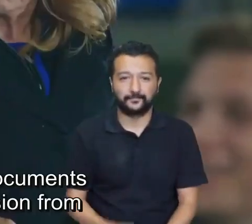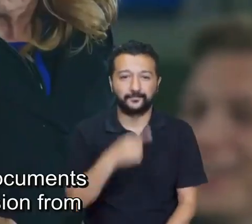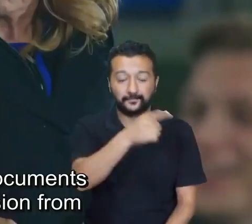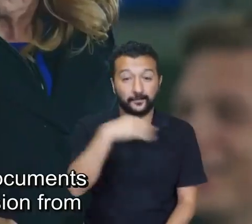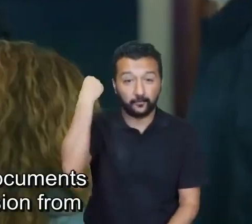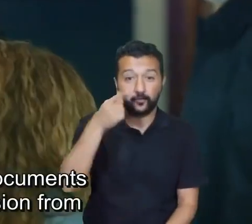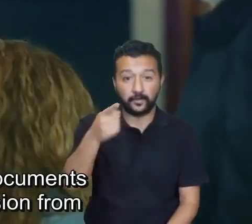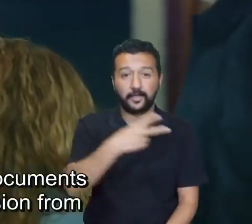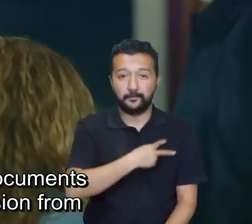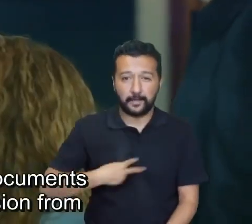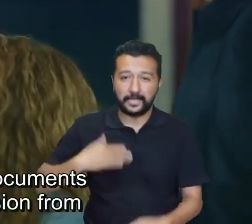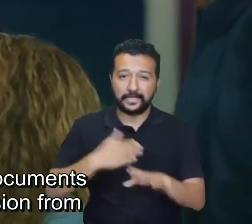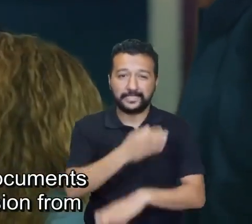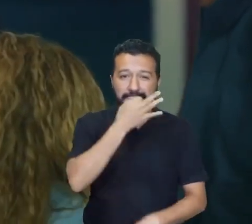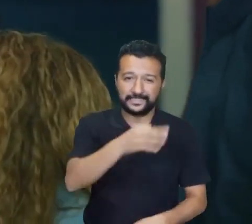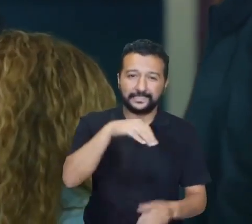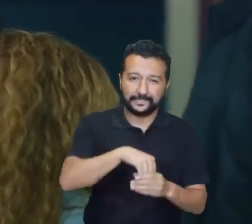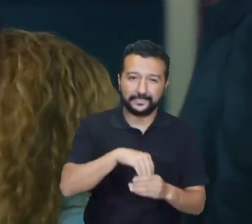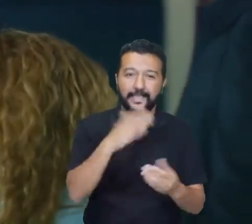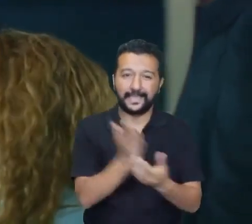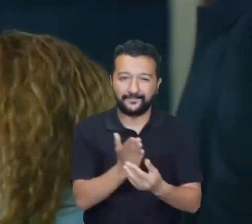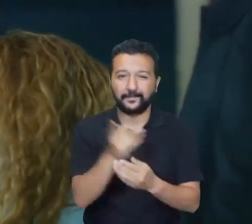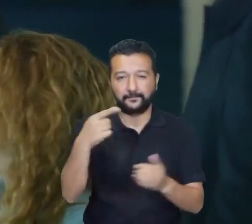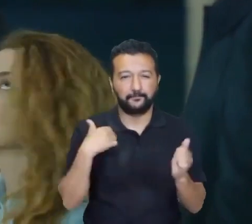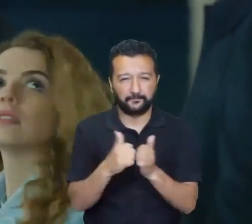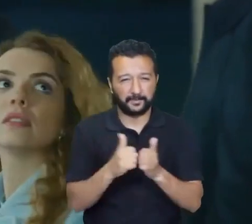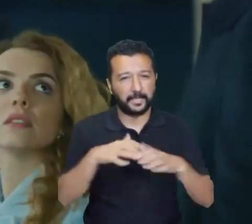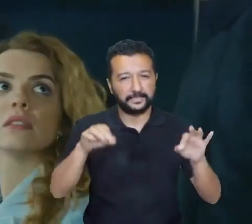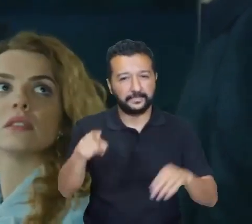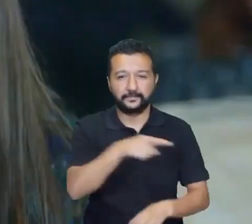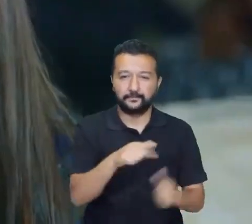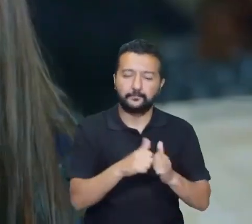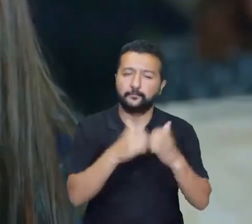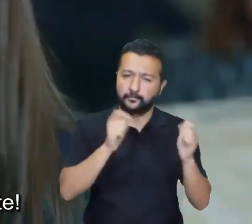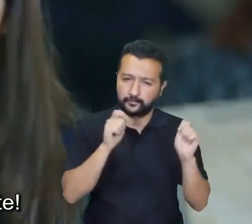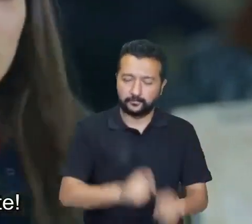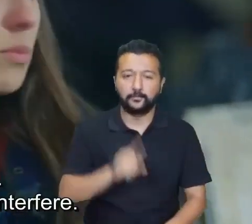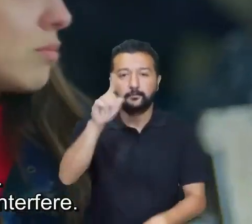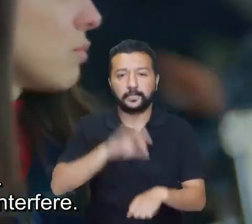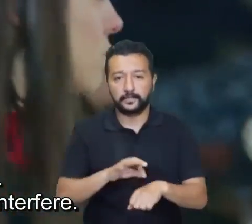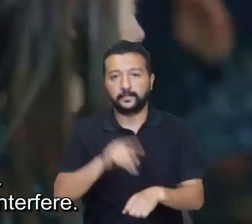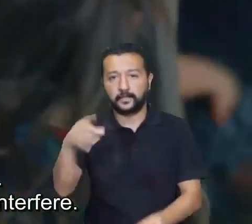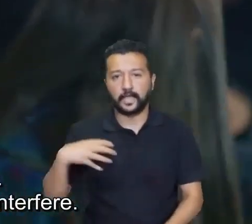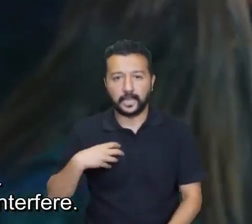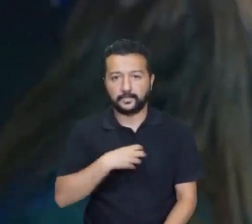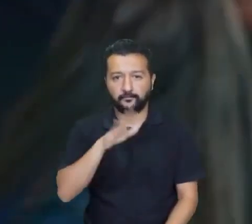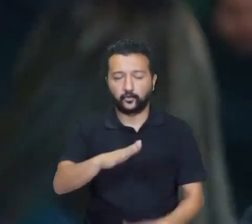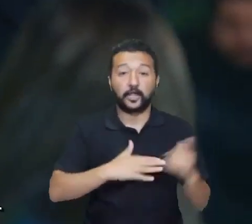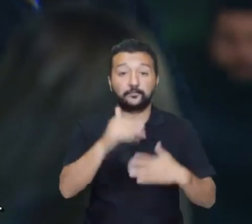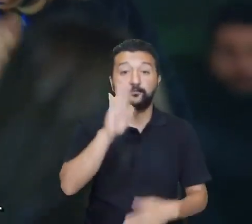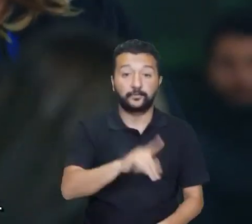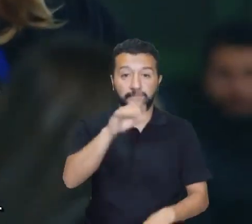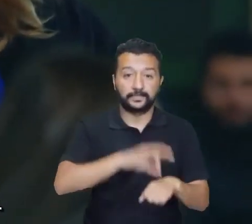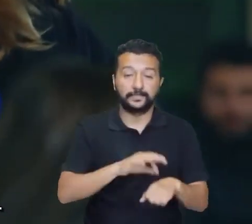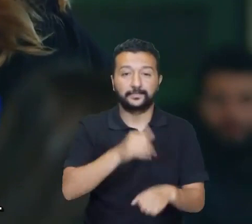Kurtar. Belediyeden gerekli izin için evrakları beraber hazırlarsınız Itır'la bir tamam, beraber. Biz onu hallederiz. Bir dakika. Anneciğim. Karışma, karışma.